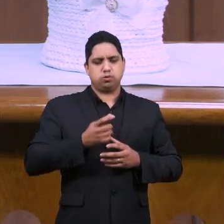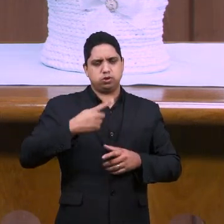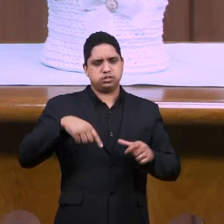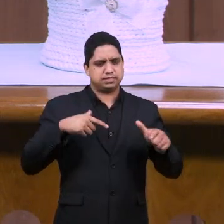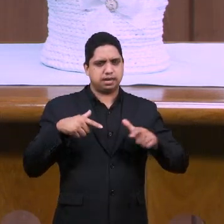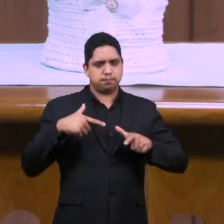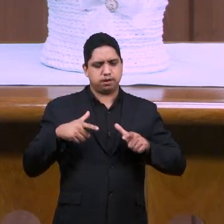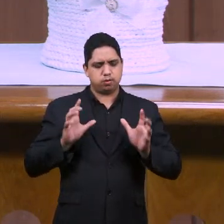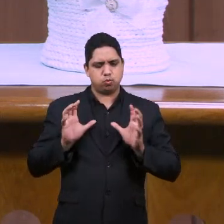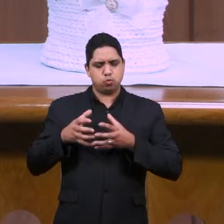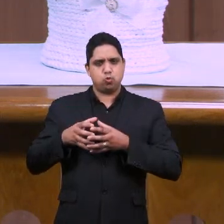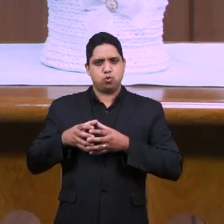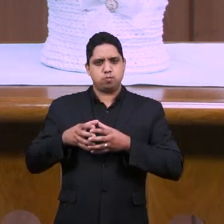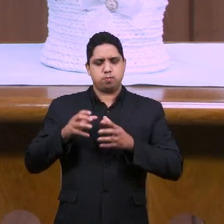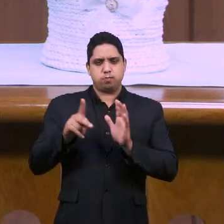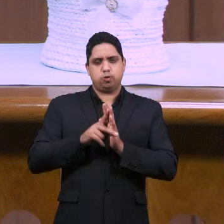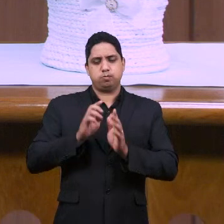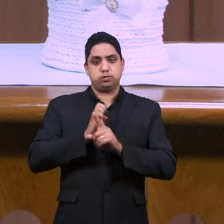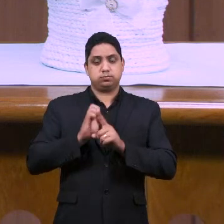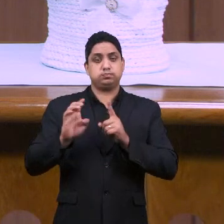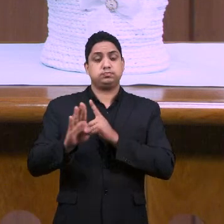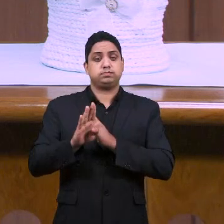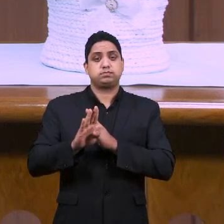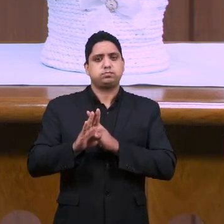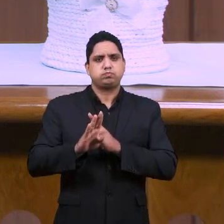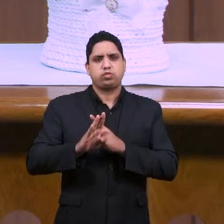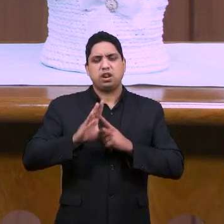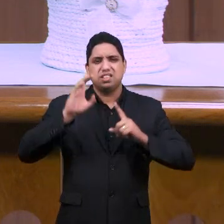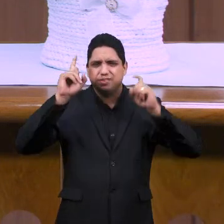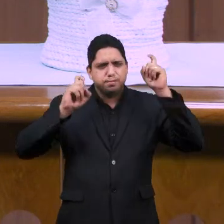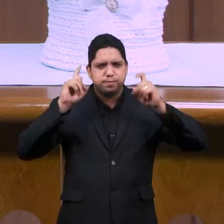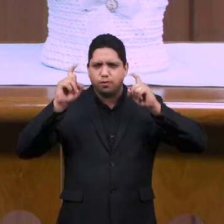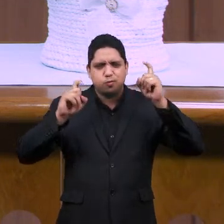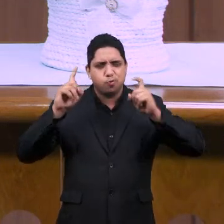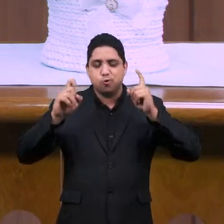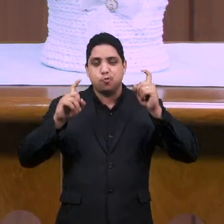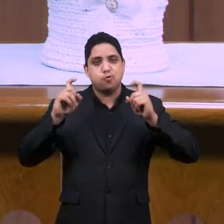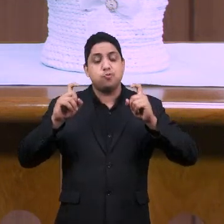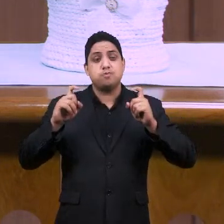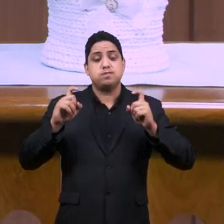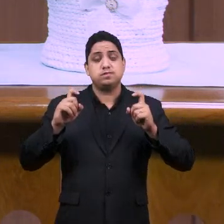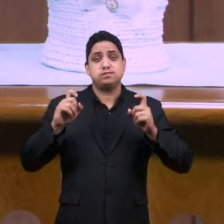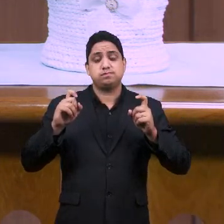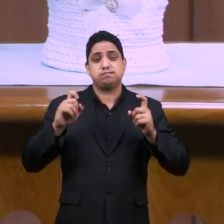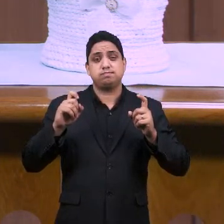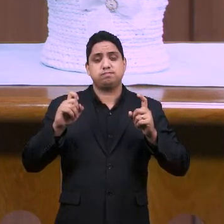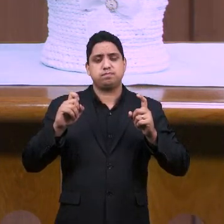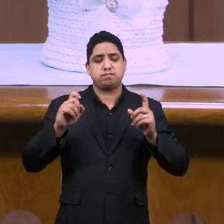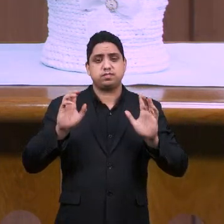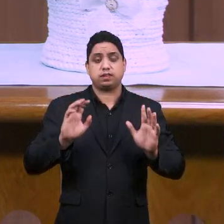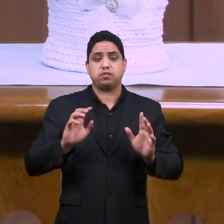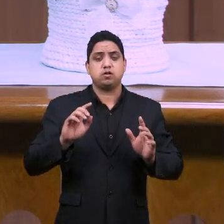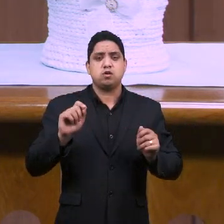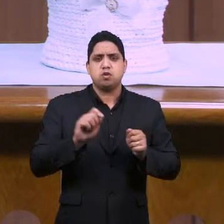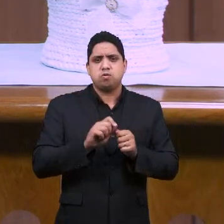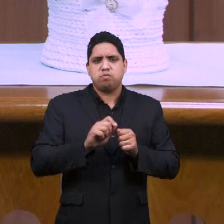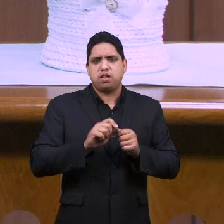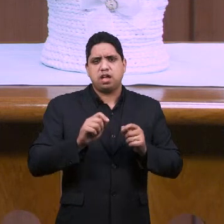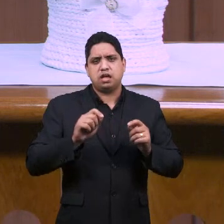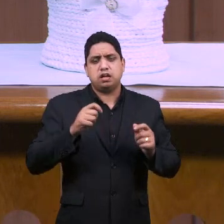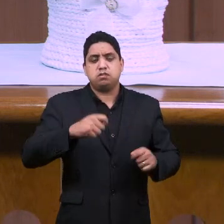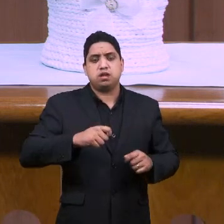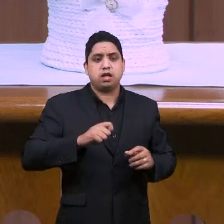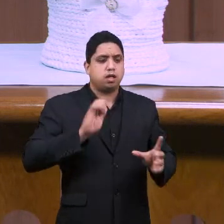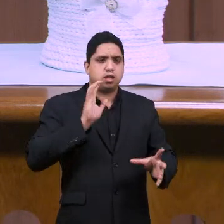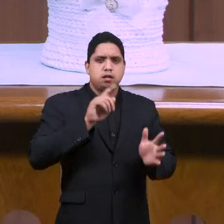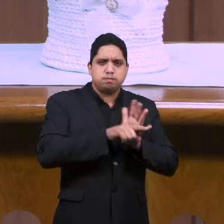leur participation à l'école biblique dominicale, ne soyez pas préoccupés. Faites ce que vous devez